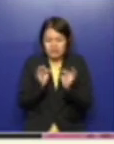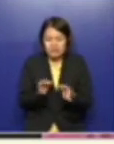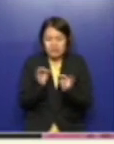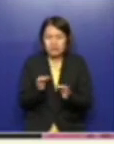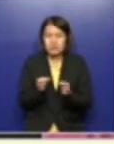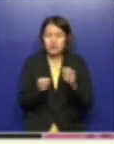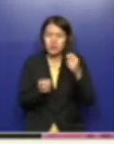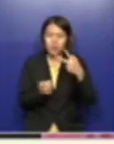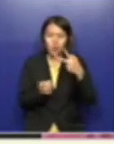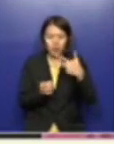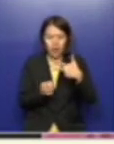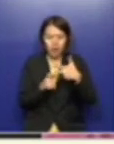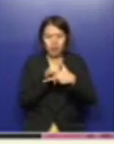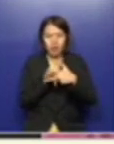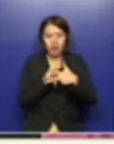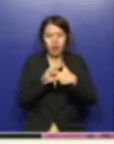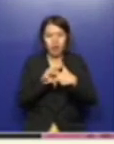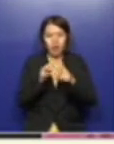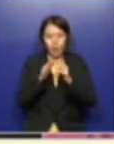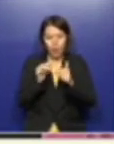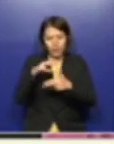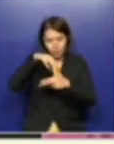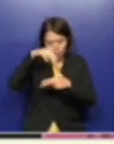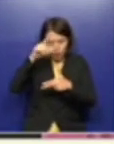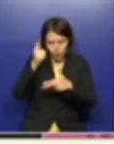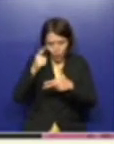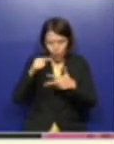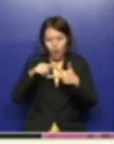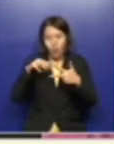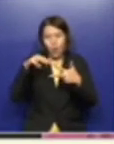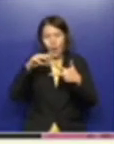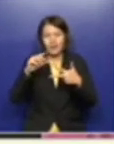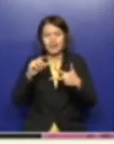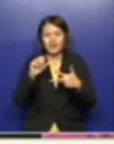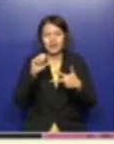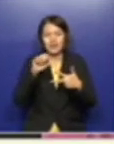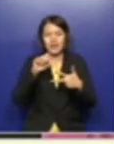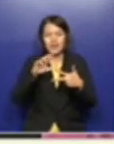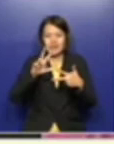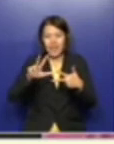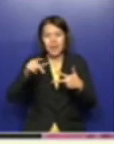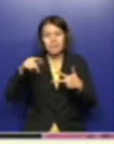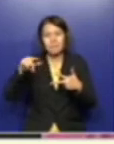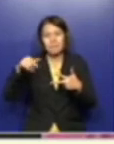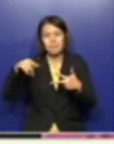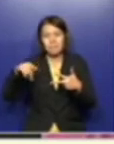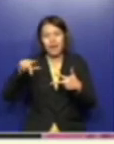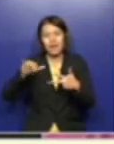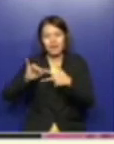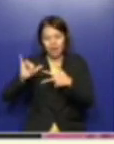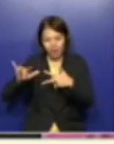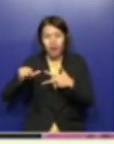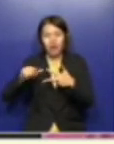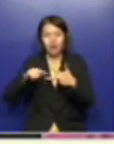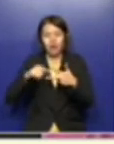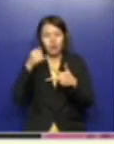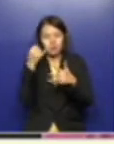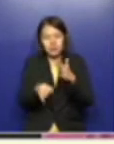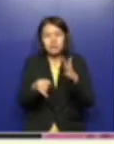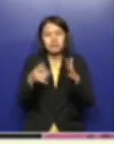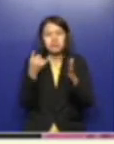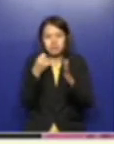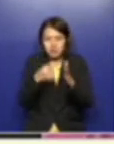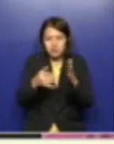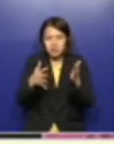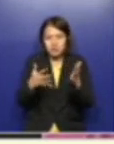ดีน่ะทั้งวัดสะเกษก็ดีวัดสามพระยาก็ดีว่าไม่ได้มีความผิดในการทุจริตใช้